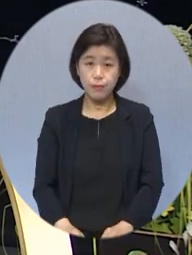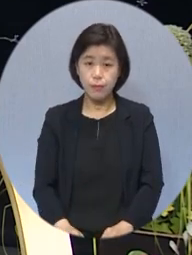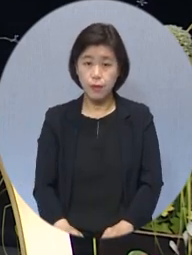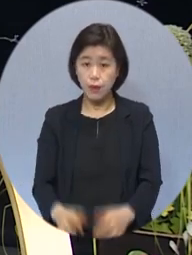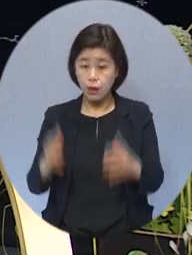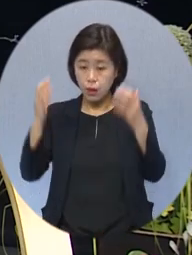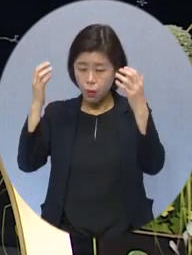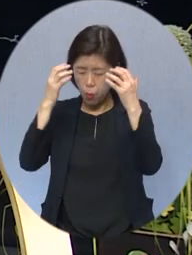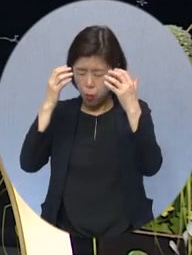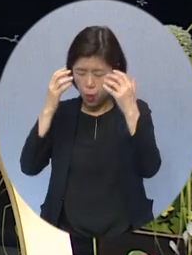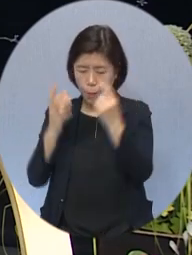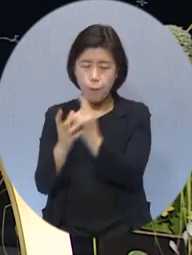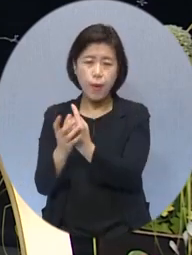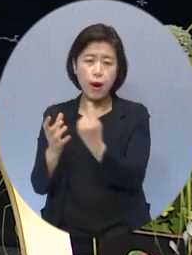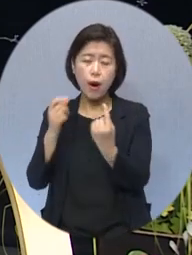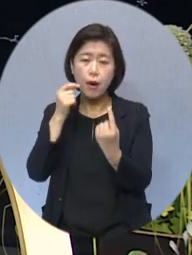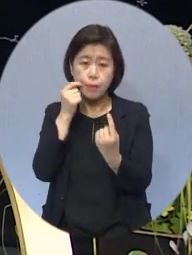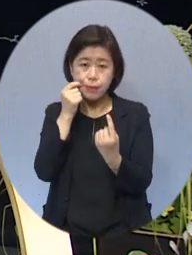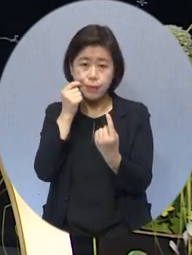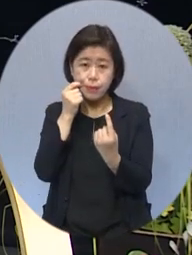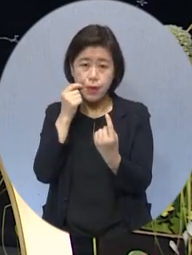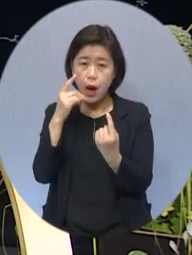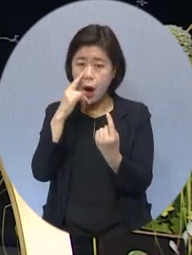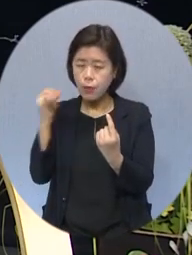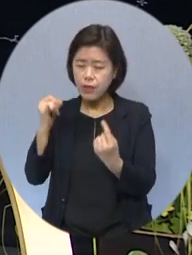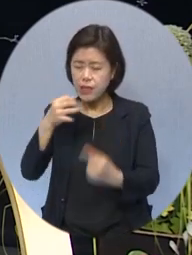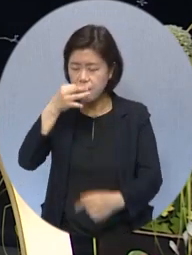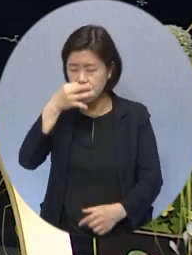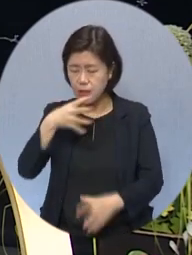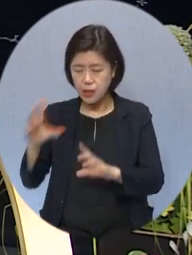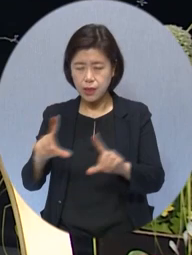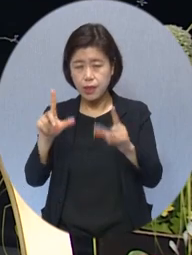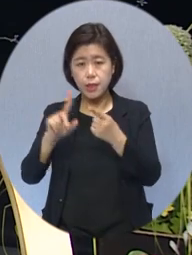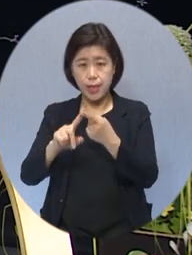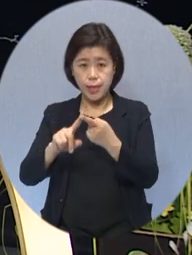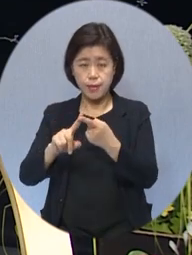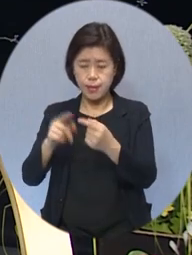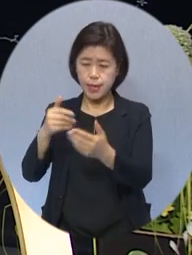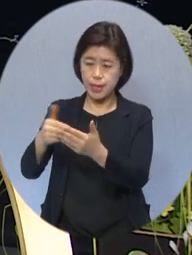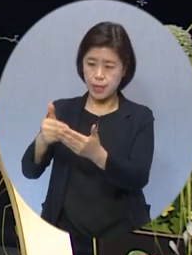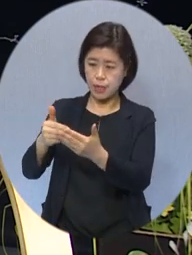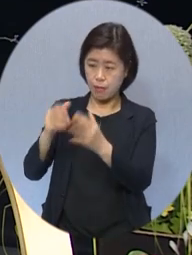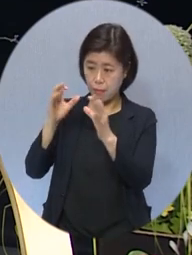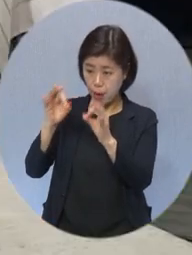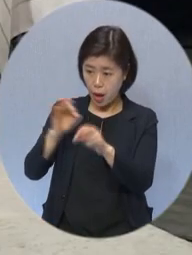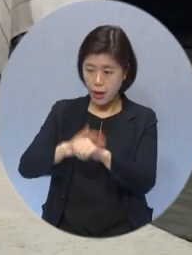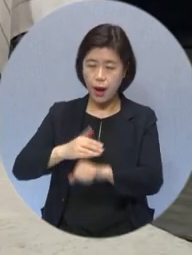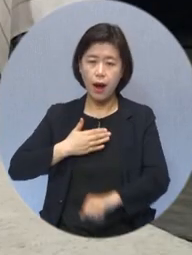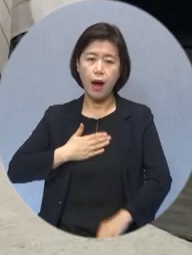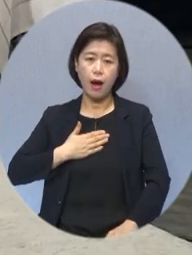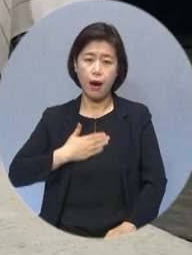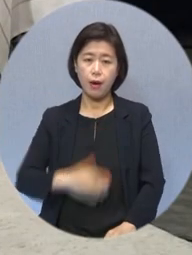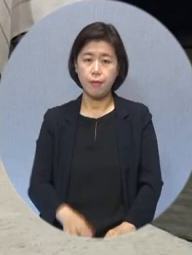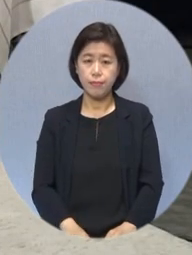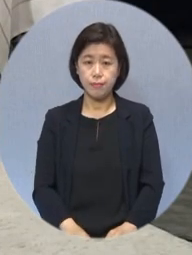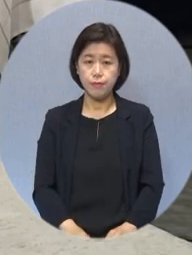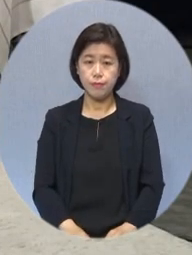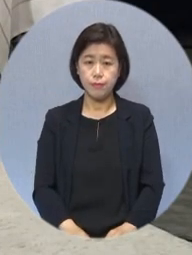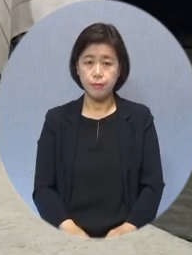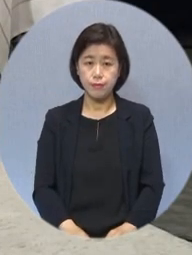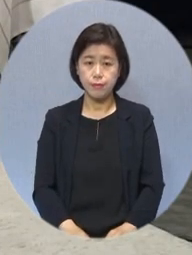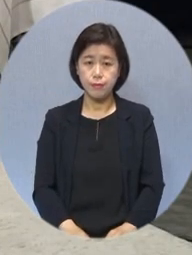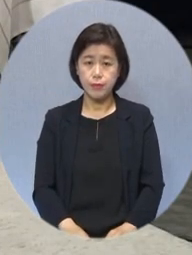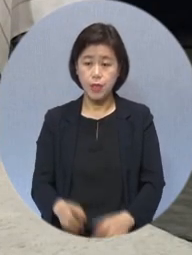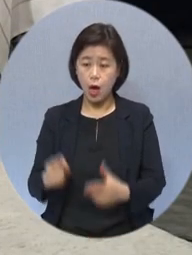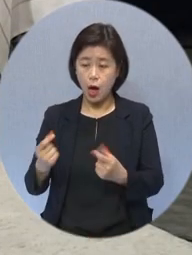못하는 어머니의 반복적 삶을 잘 나타내고 있는 것입니다. 이토록 숙명적인